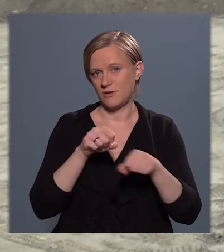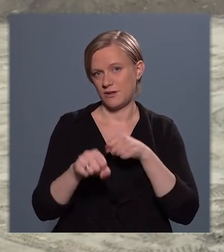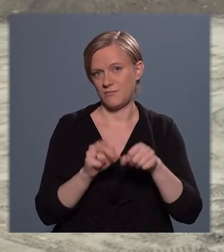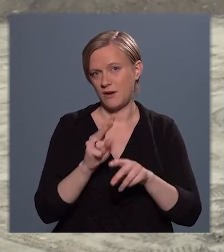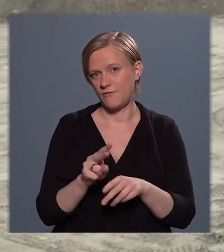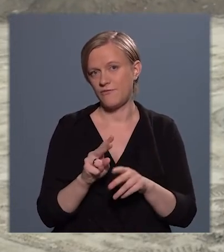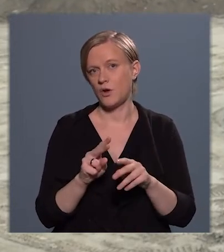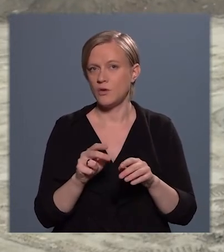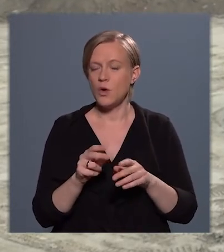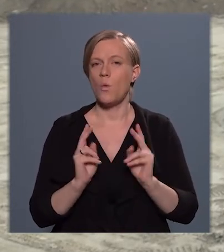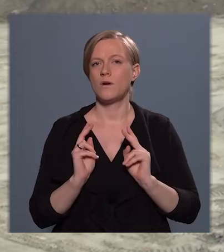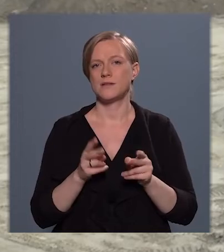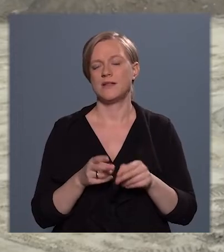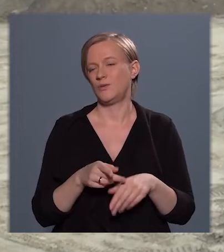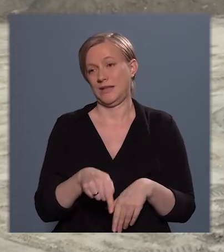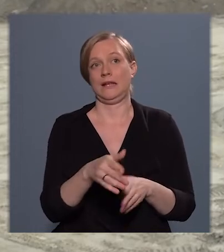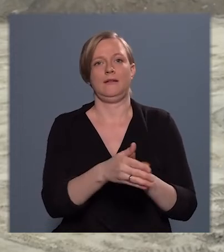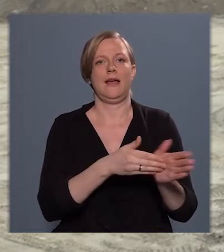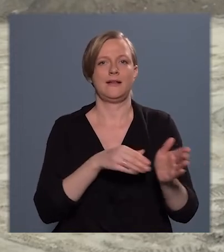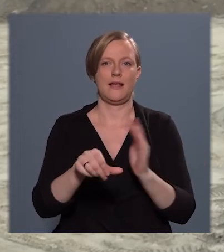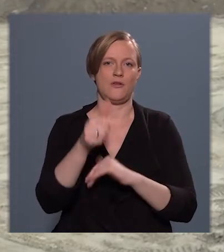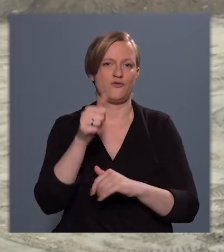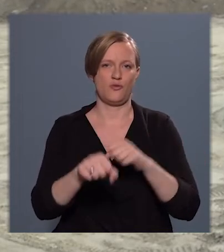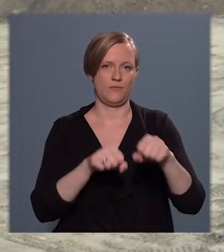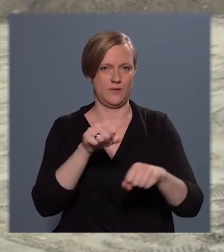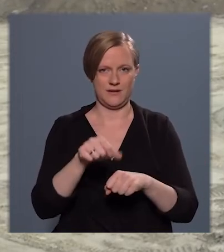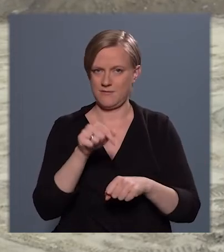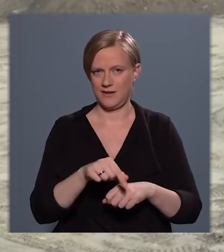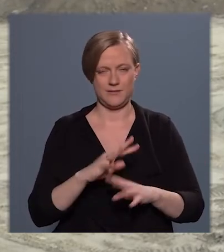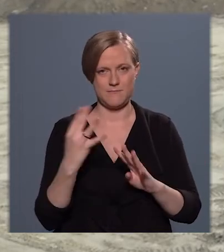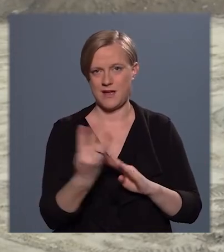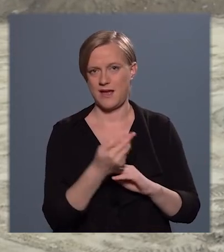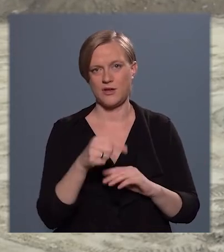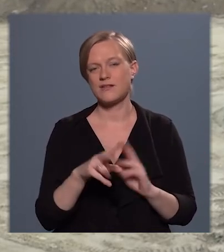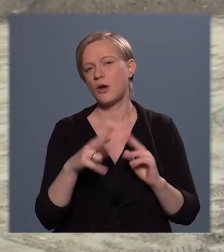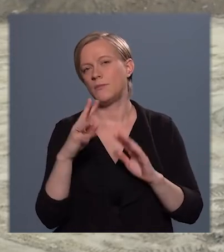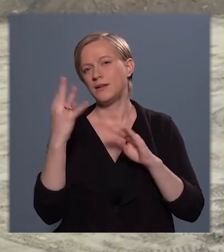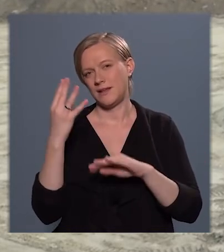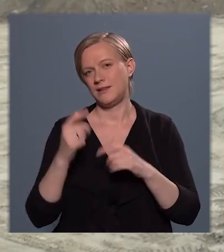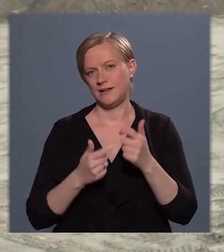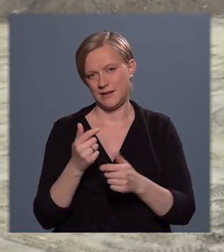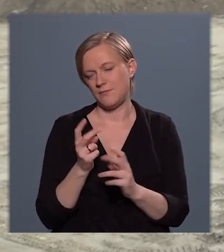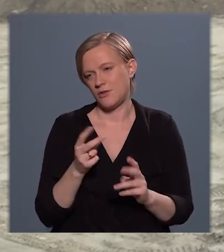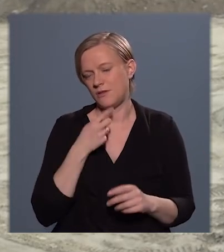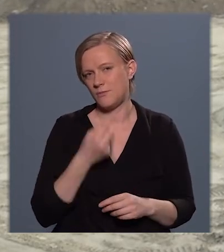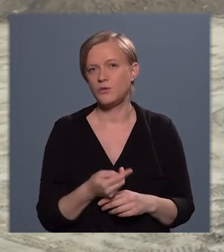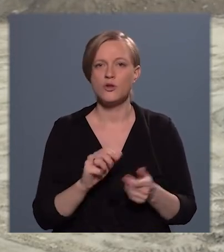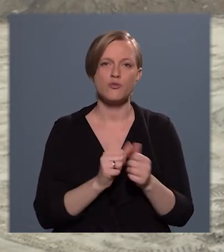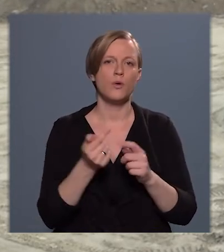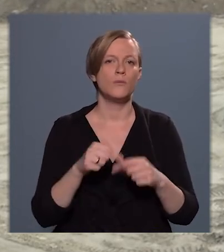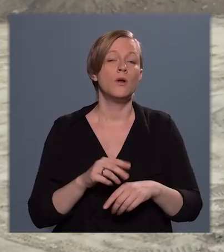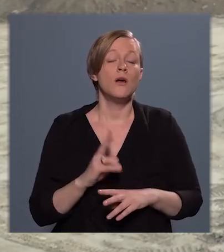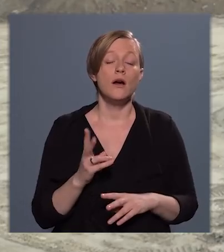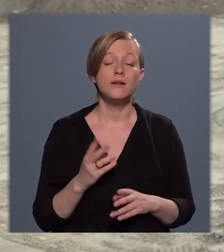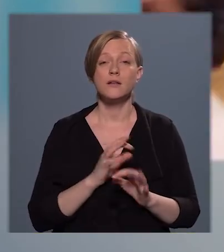országúton. Tehát ne itt kezdjenek a pályán bringázni. Ez a harmadik, negyedik lépés, mondhatni a sportból. Tehát aki